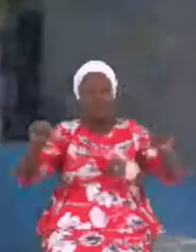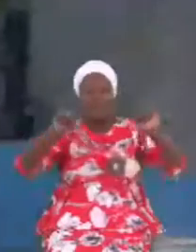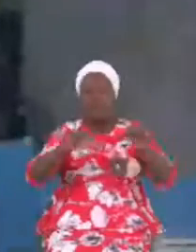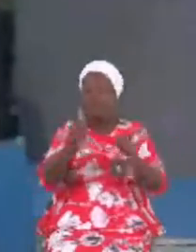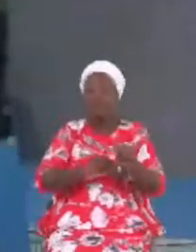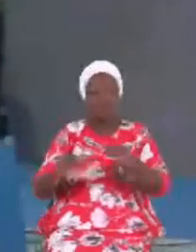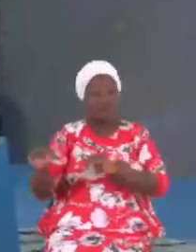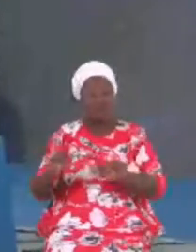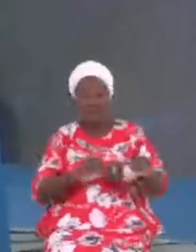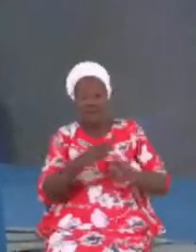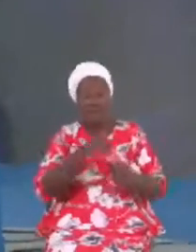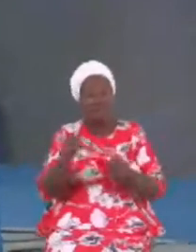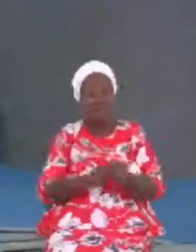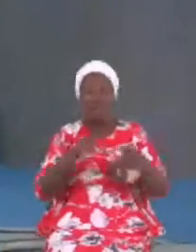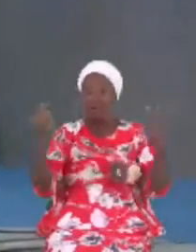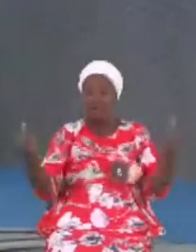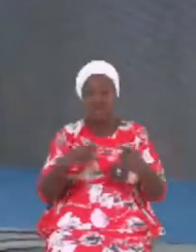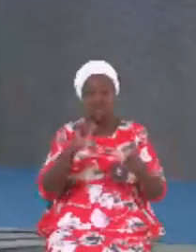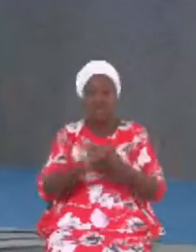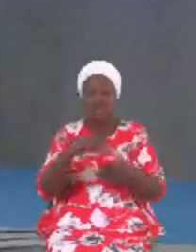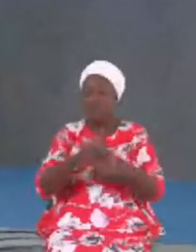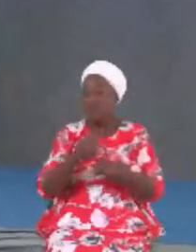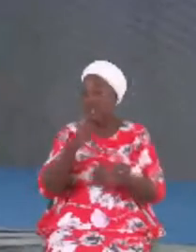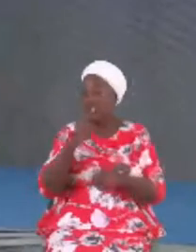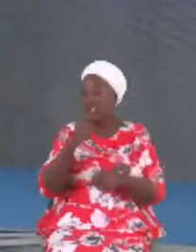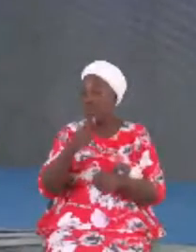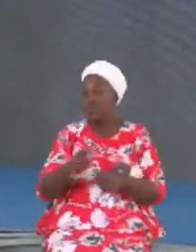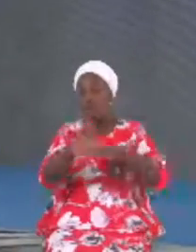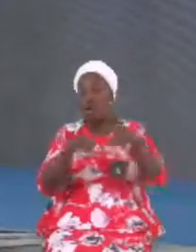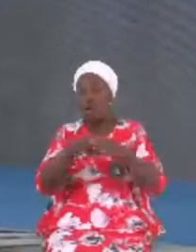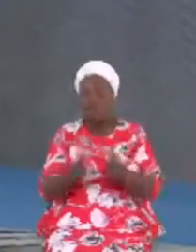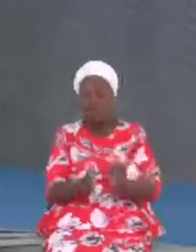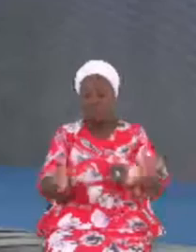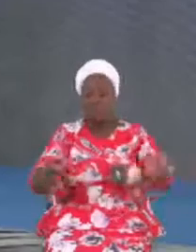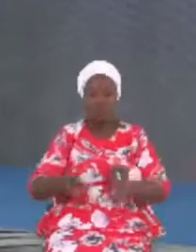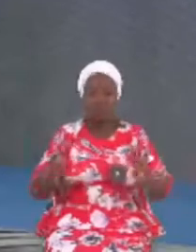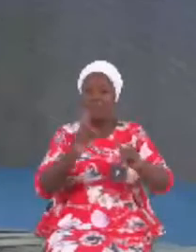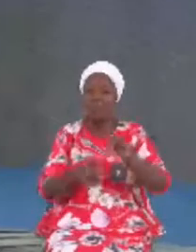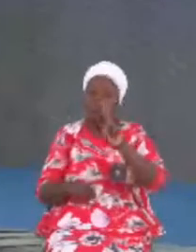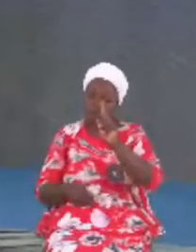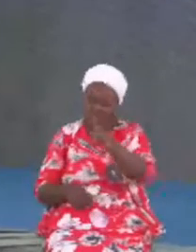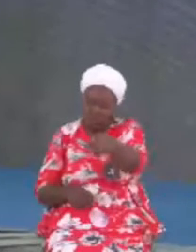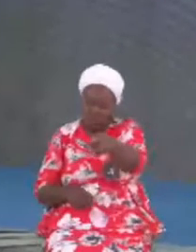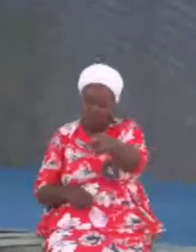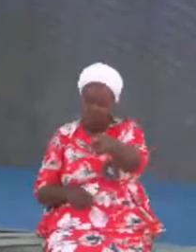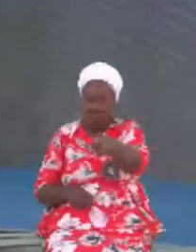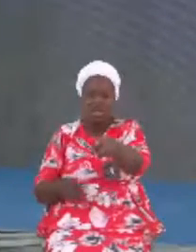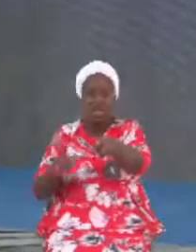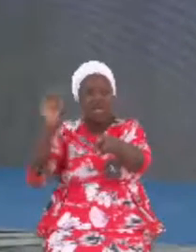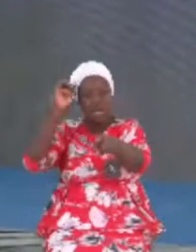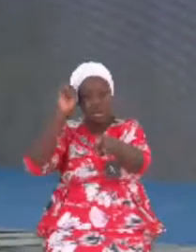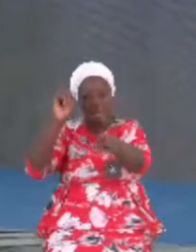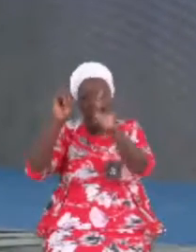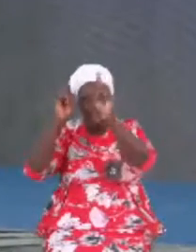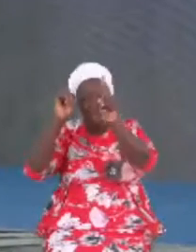acte et tout péché qui t'amène à marcher sur la voie large. Mais il hait